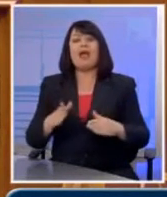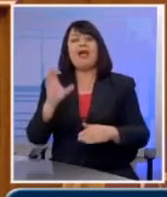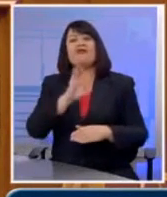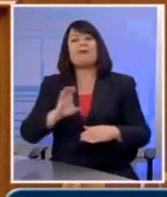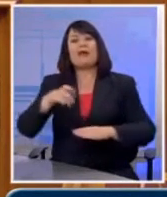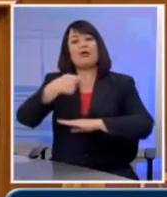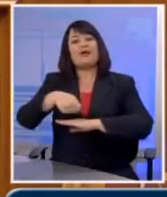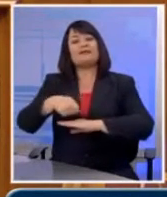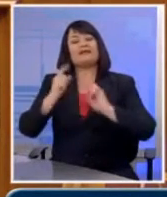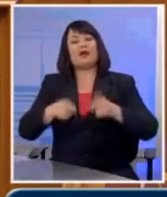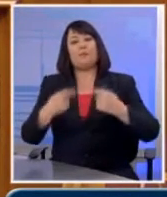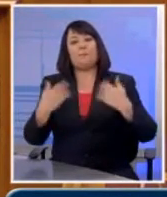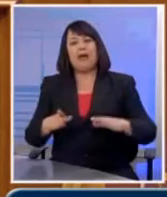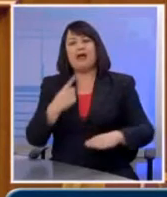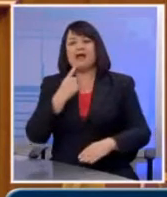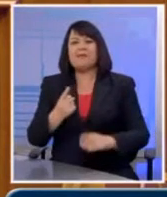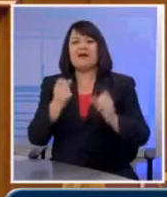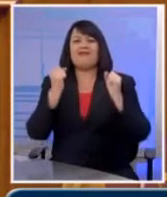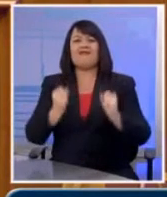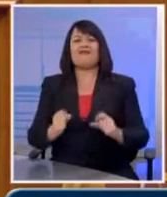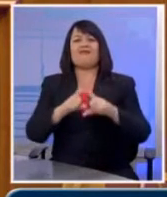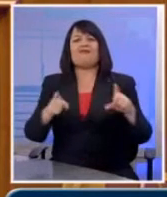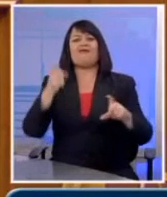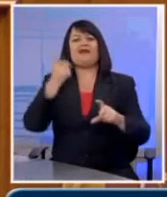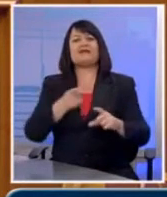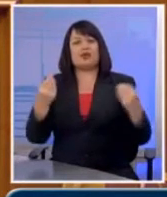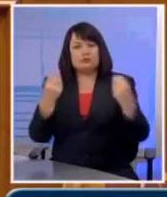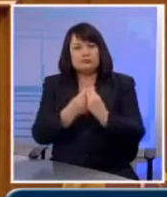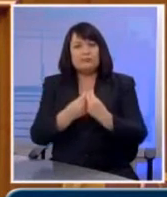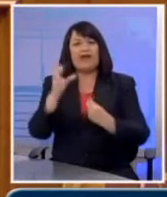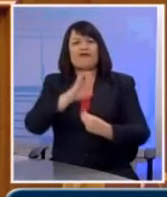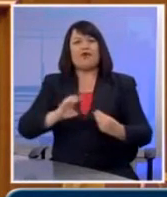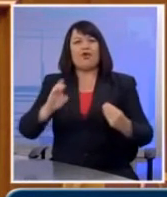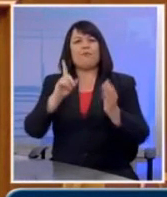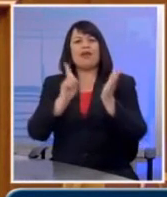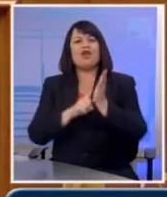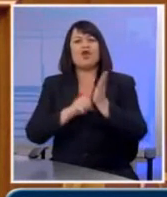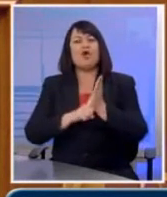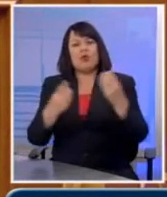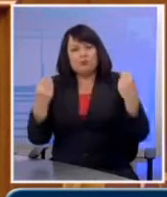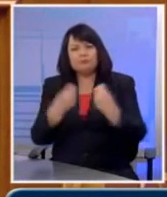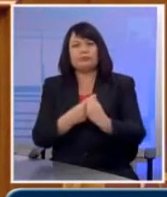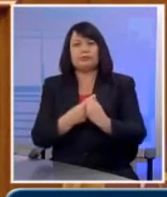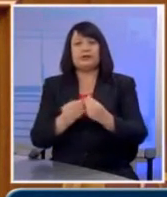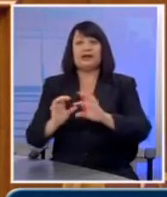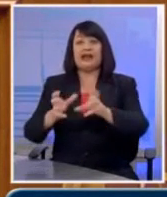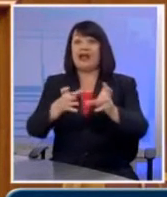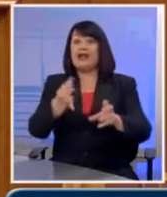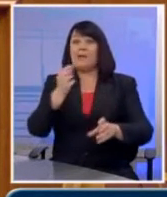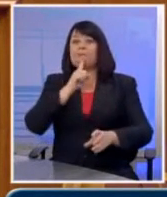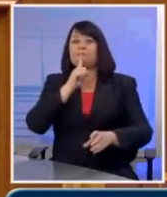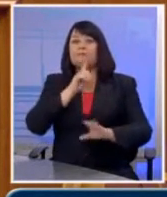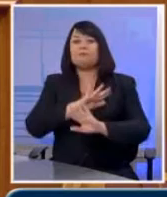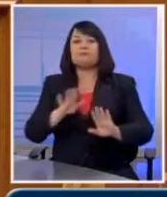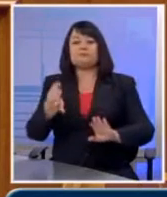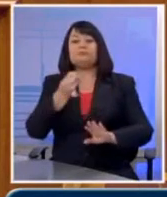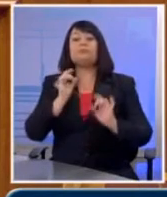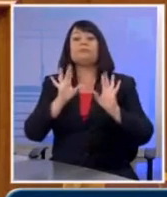Δικαστηρίων που θεώρησε το βασικό μέτοχο συμβατό με την Ευρωπαϊκή Νομοθεσία. Γι' αυτό όμως τα κανάλια δεν μας είπαν τίποτα.